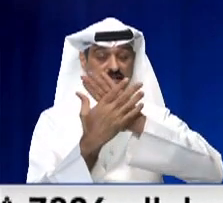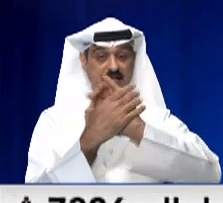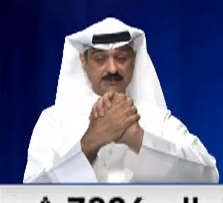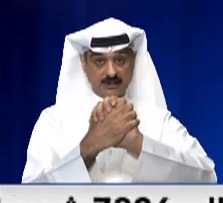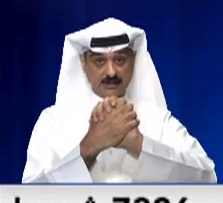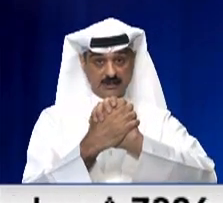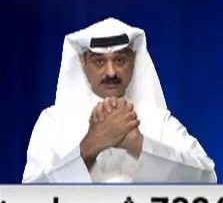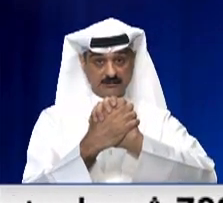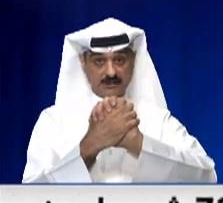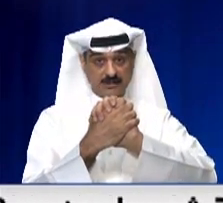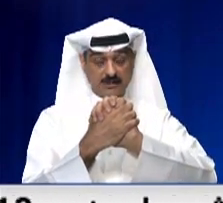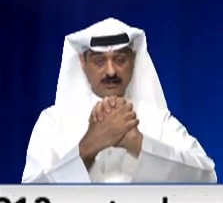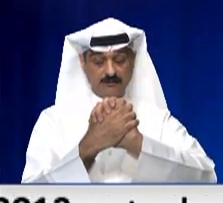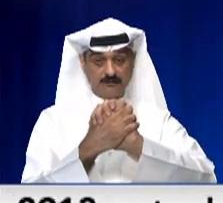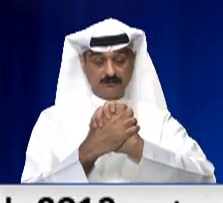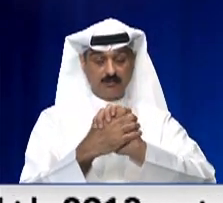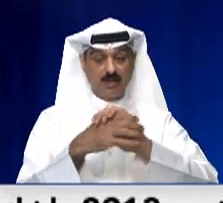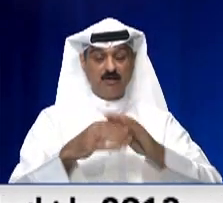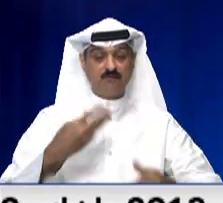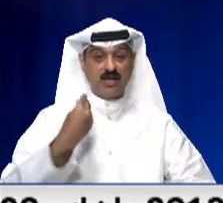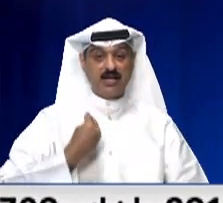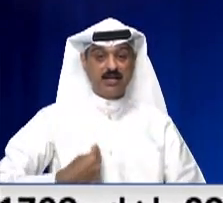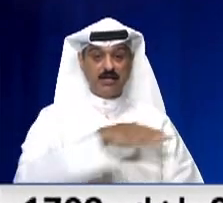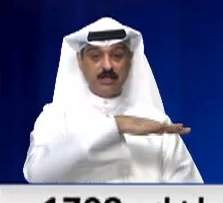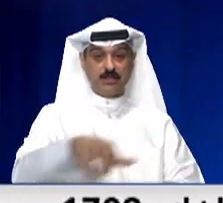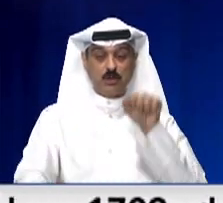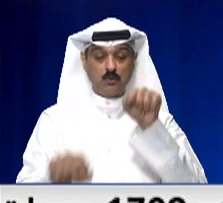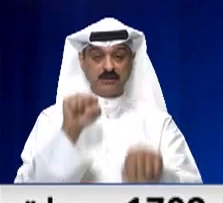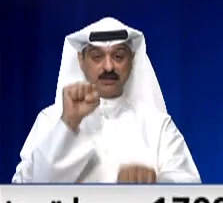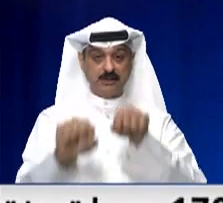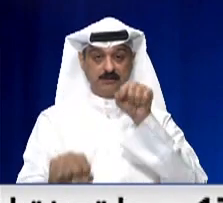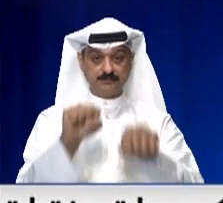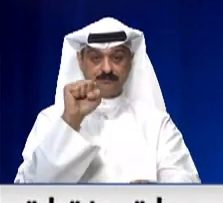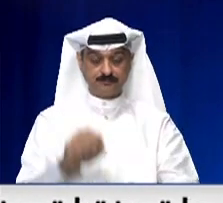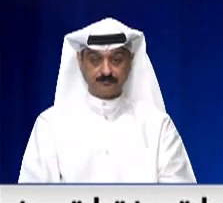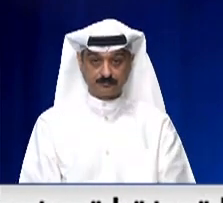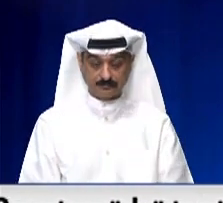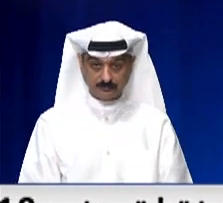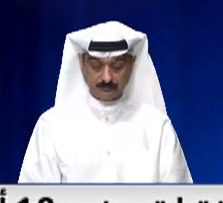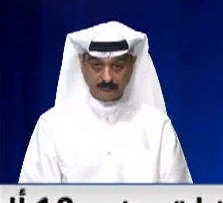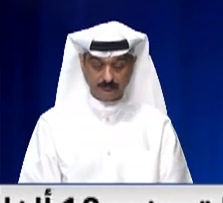والجريناديز الصديقة بمناسبة العيد الوطني لبلادها.